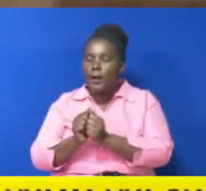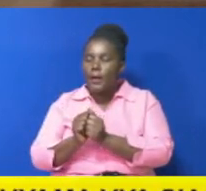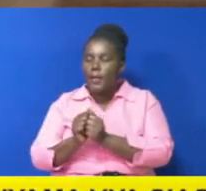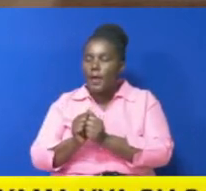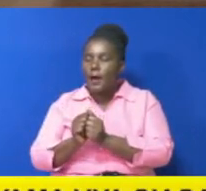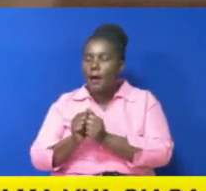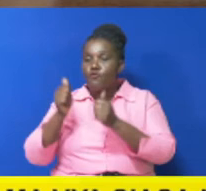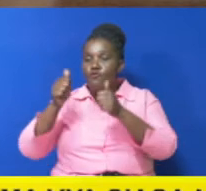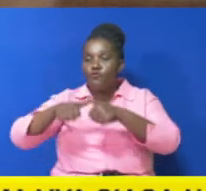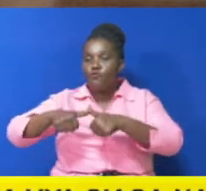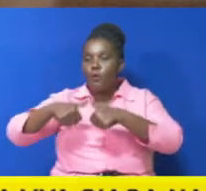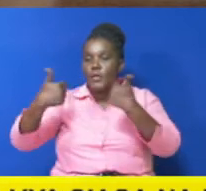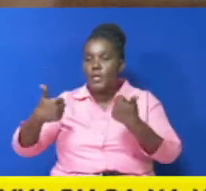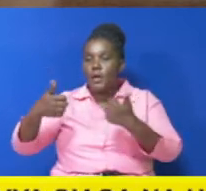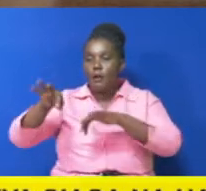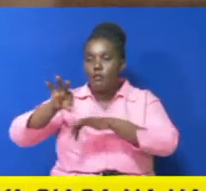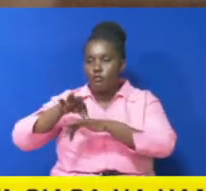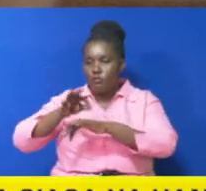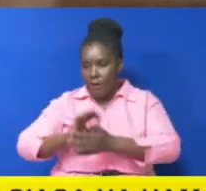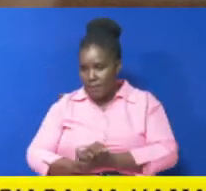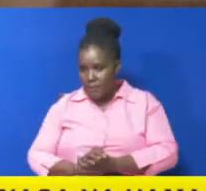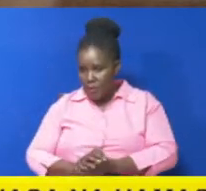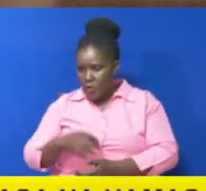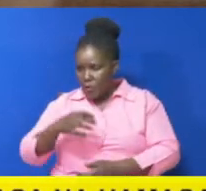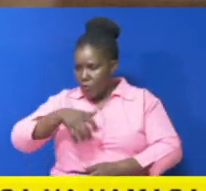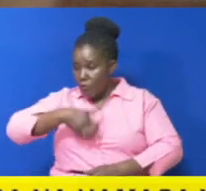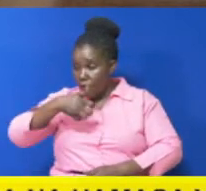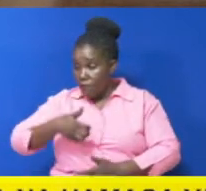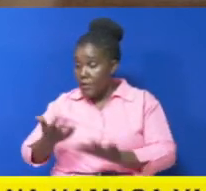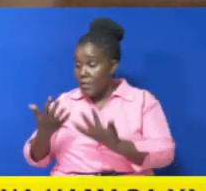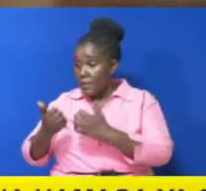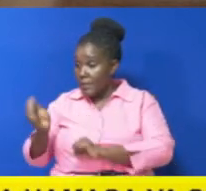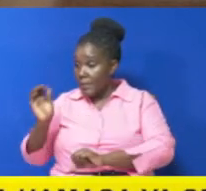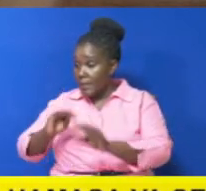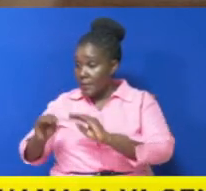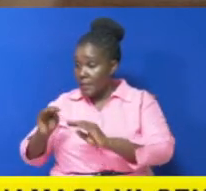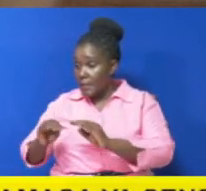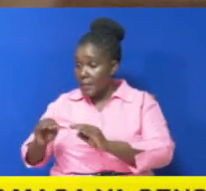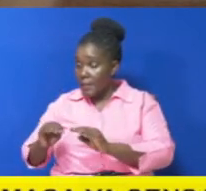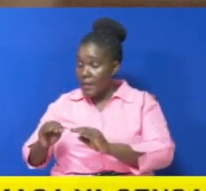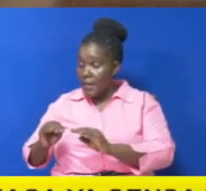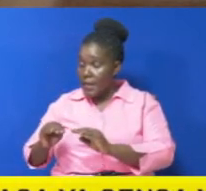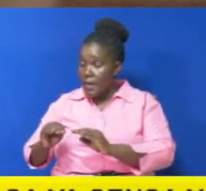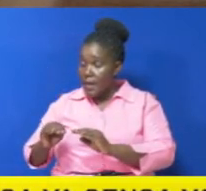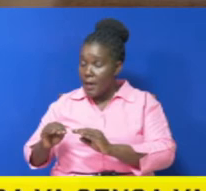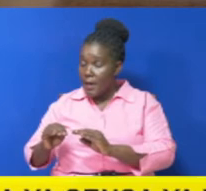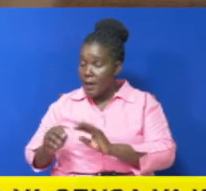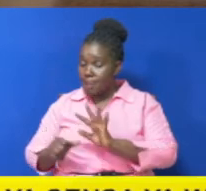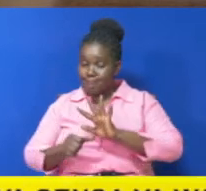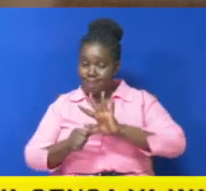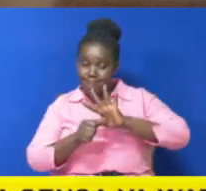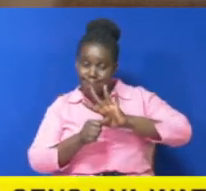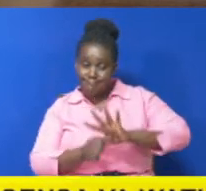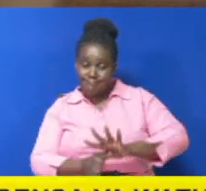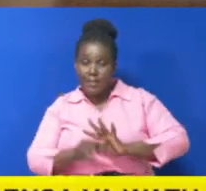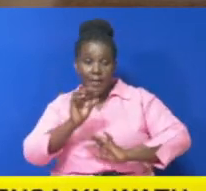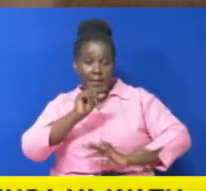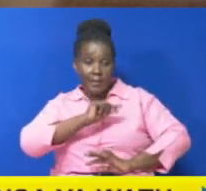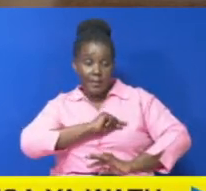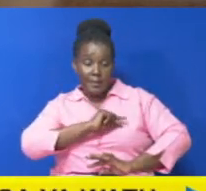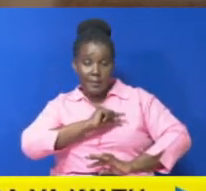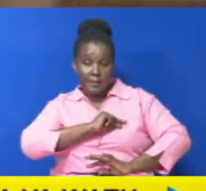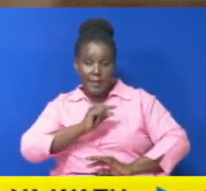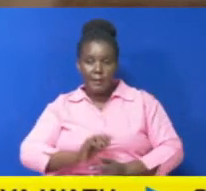je, inaweza kuchangia ama matatizo ama unyanyasaji wa kijinsia